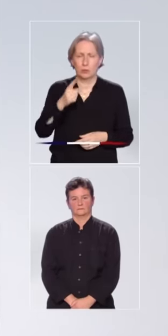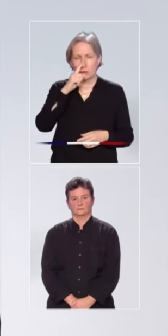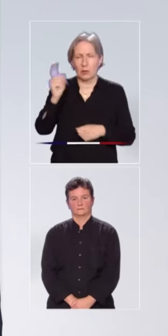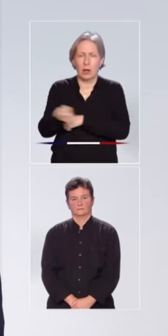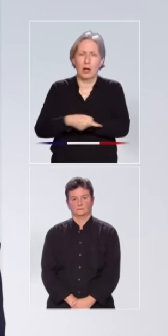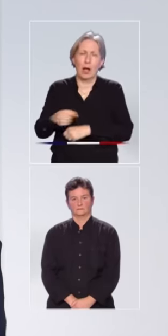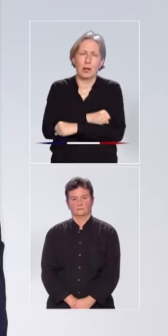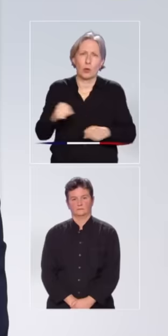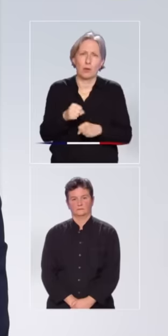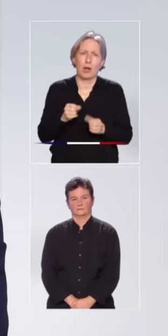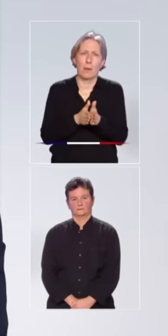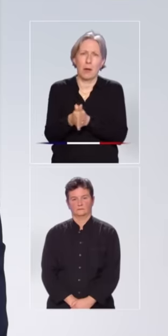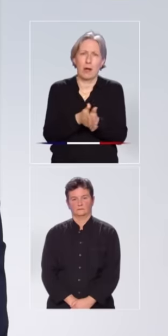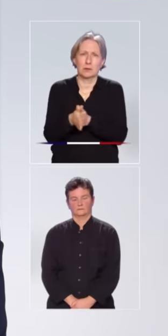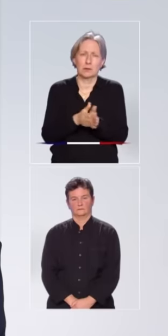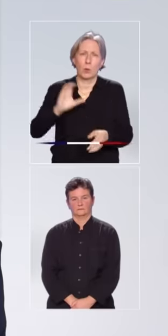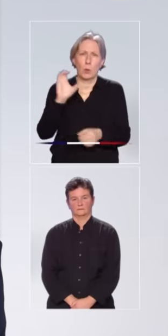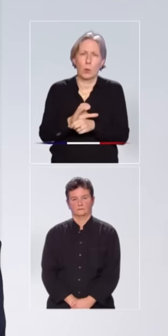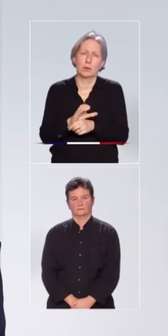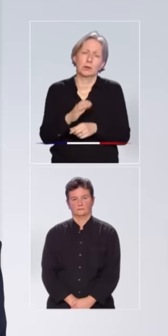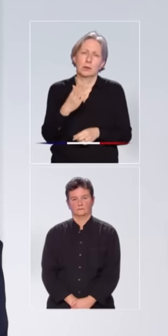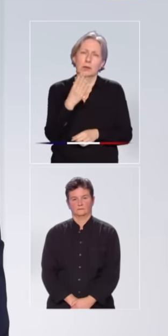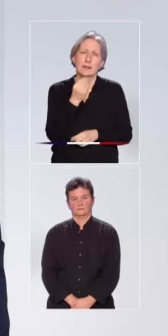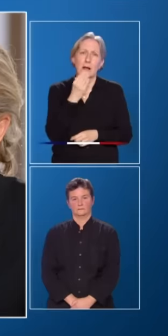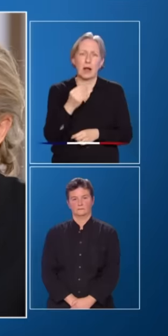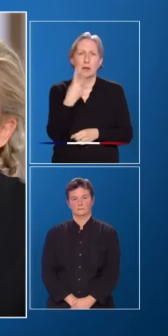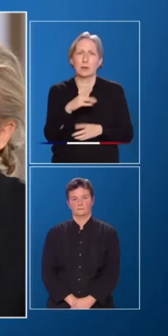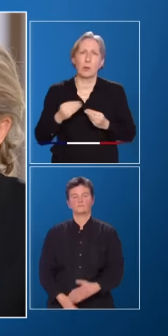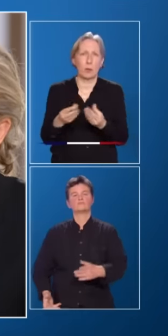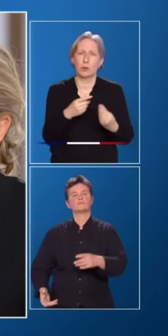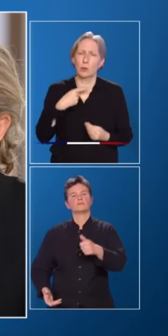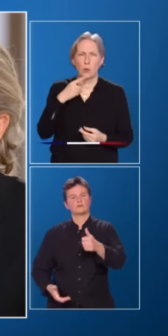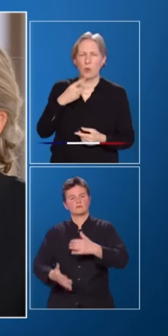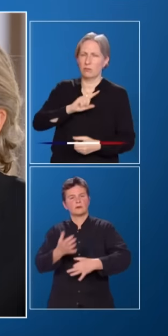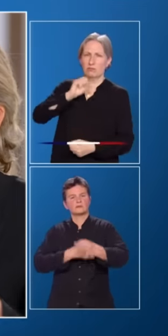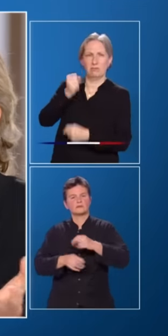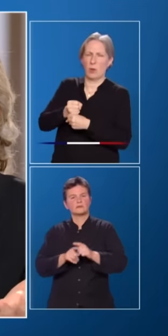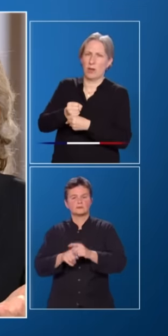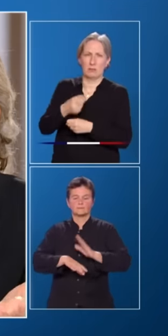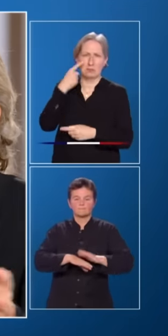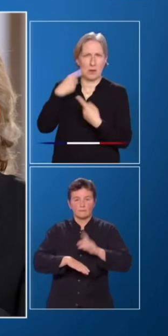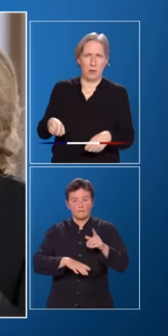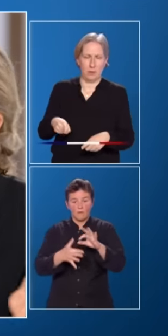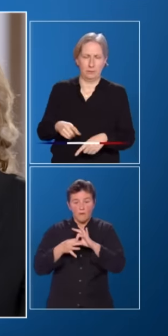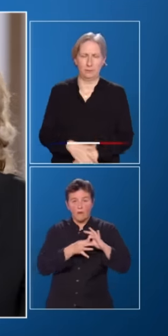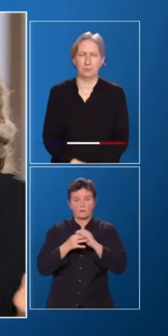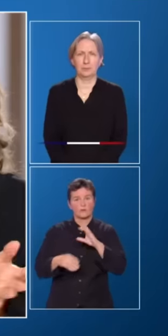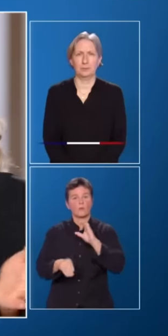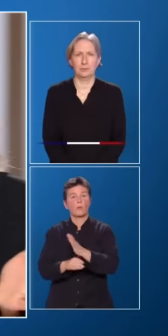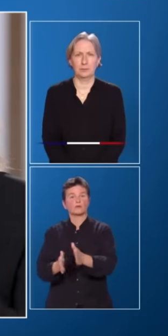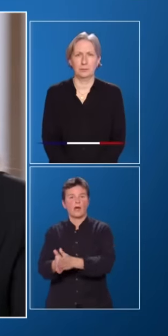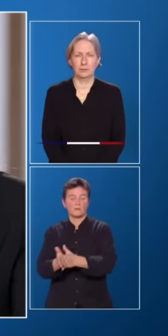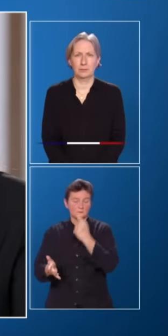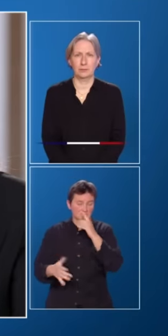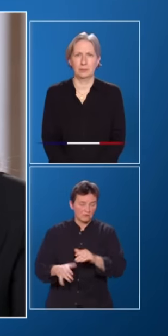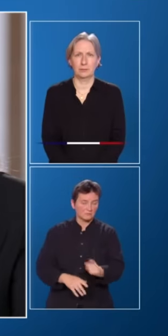massif lancé par le Hamas contre Israël et sa population. Vous avez aussi après appelé à créer une coalition contre le Hamas, ça n'a pas tellement pris,